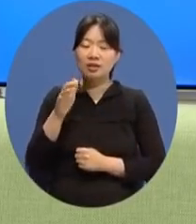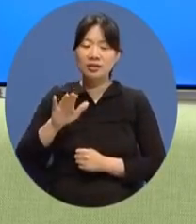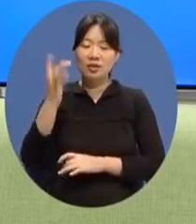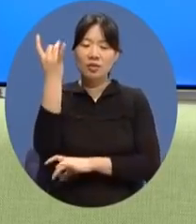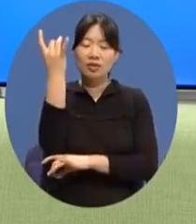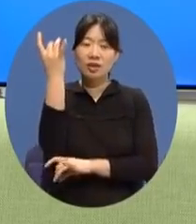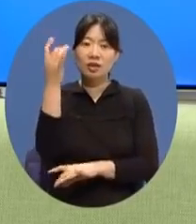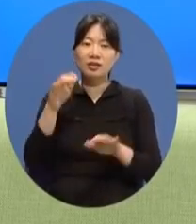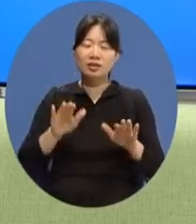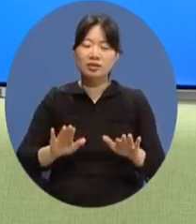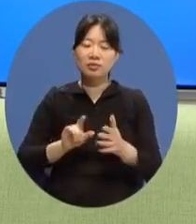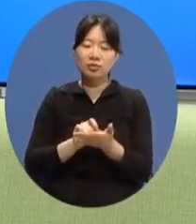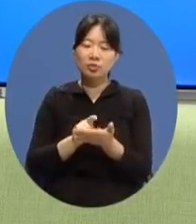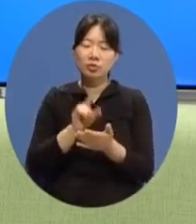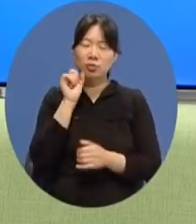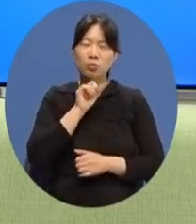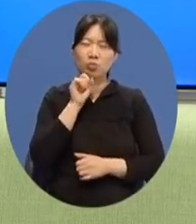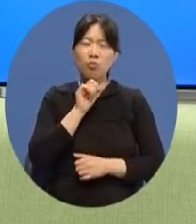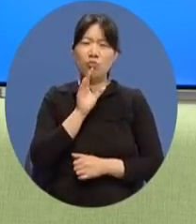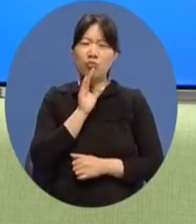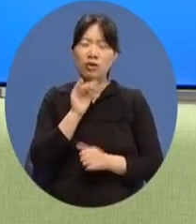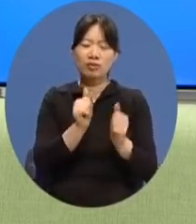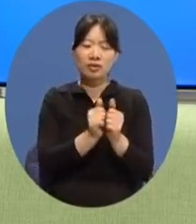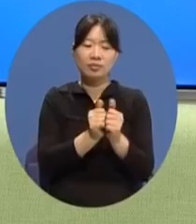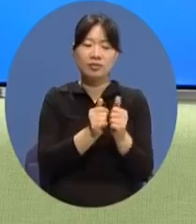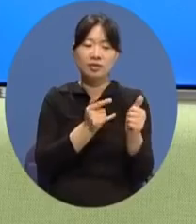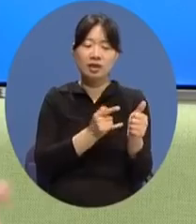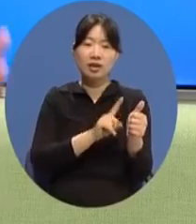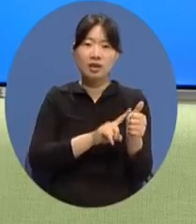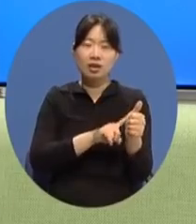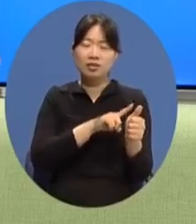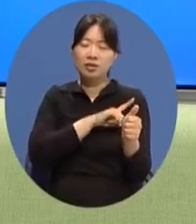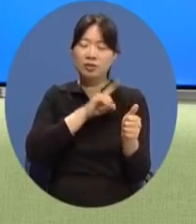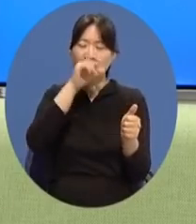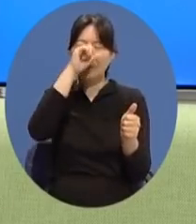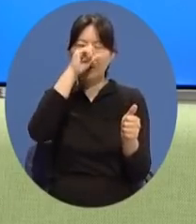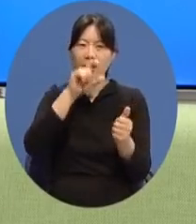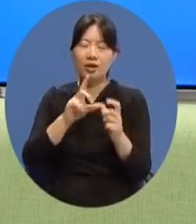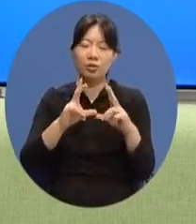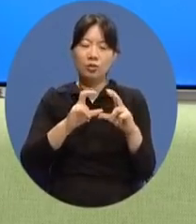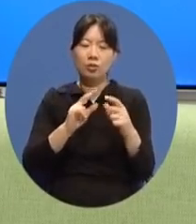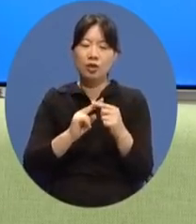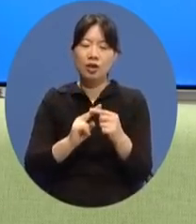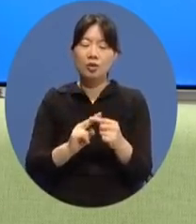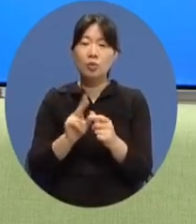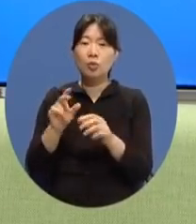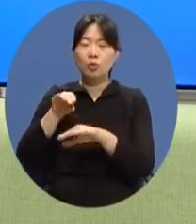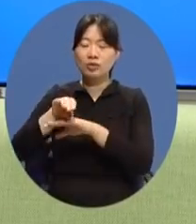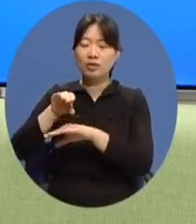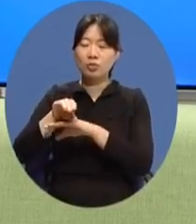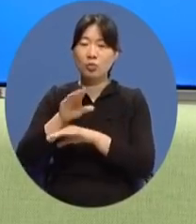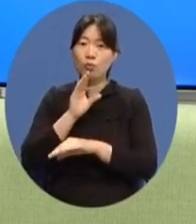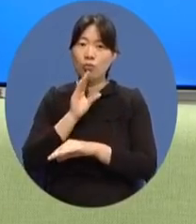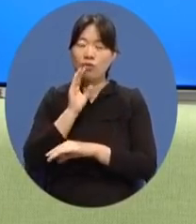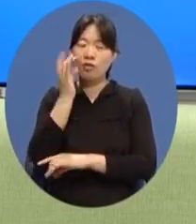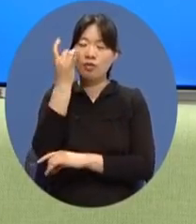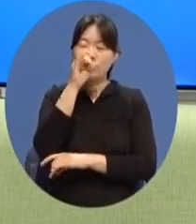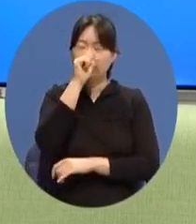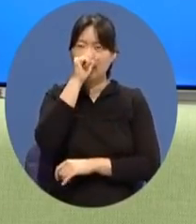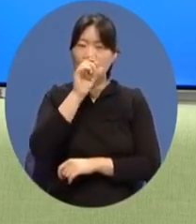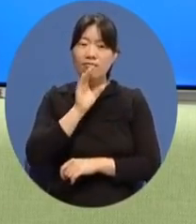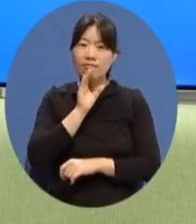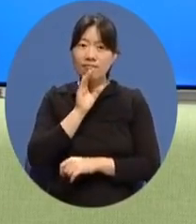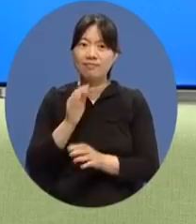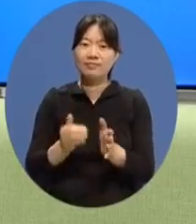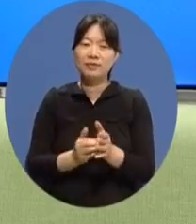원래 아이들이요, 축구 좋아해요. 남자아이들은 제일 좋아하는 게 공하고 자동차. 아, 원래 좋아해요,